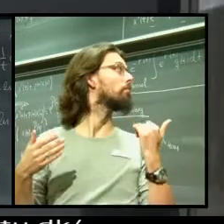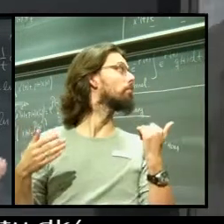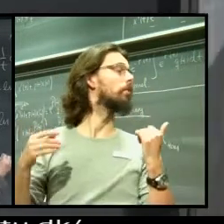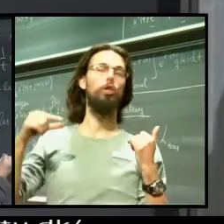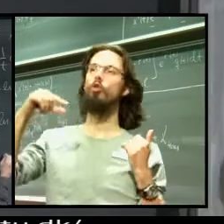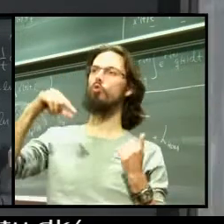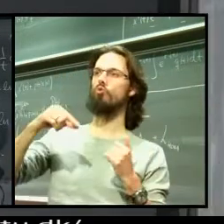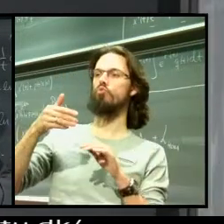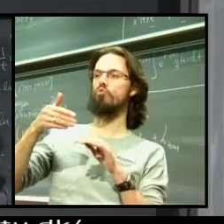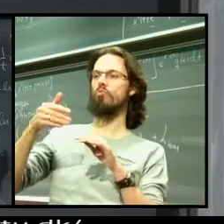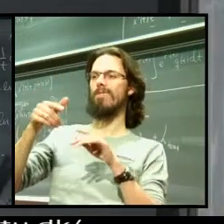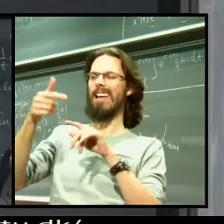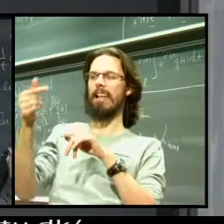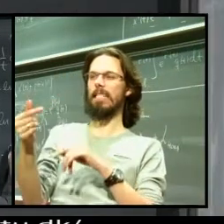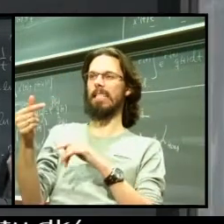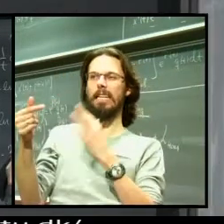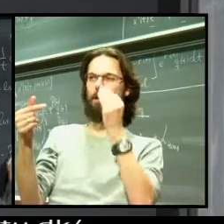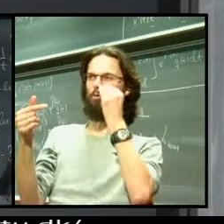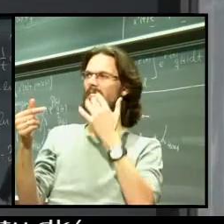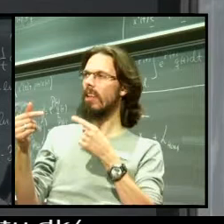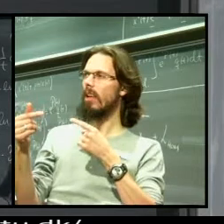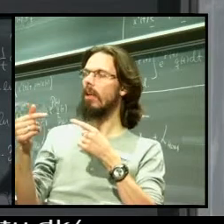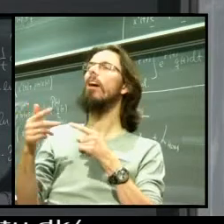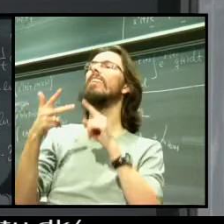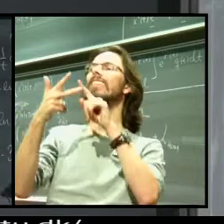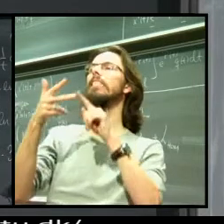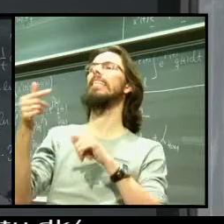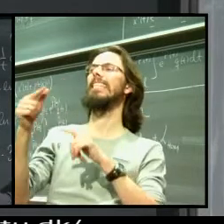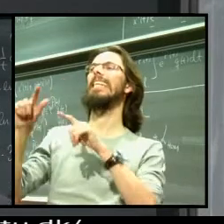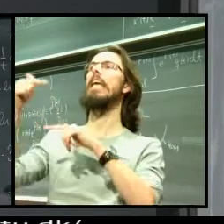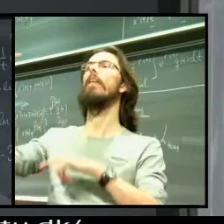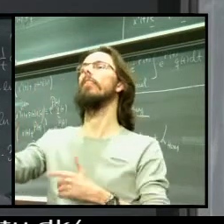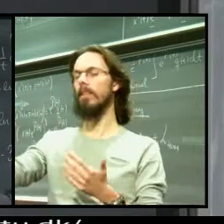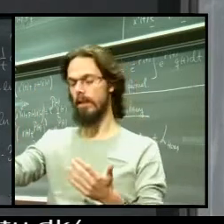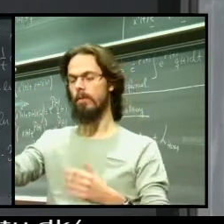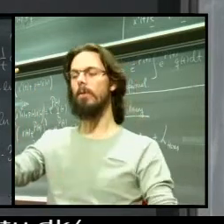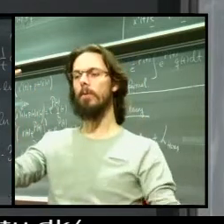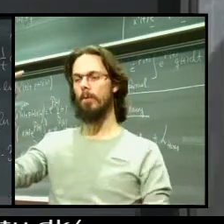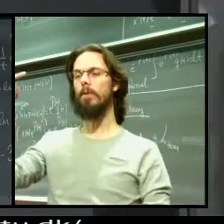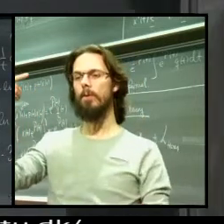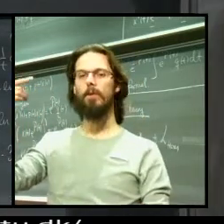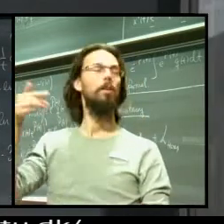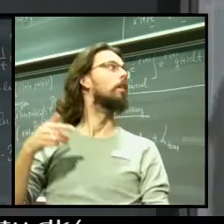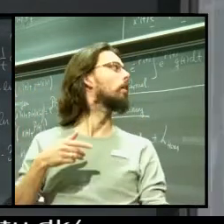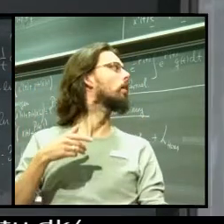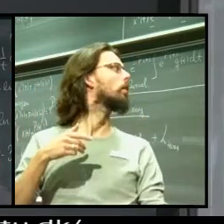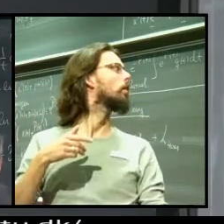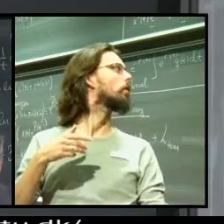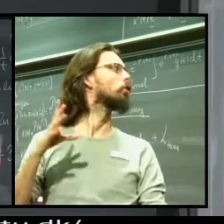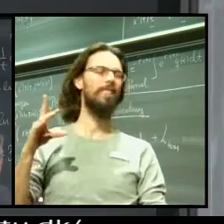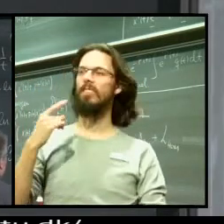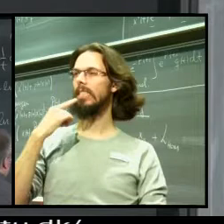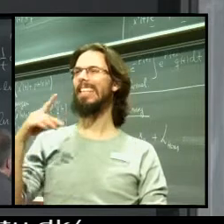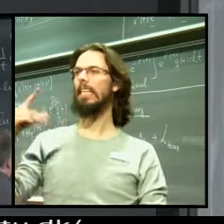Og q af t kan jeg ikke huske, hvad det var. Nå jo, det var 3t i anden. Og så står der dt. Og så skal jeg skrive